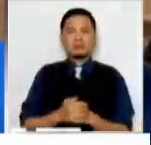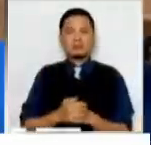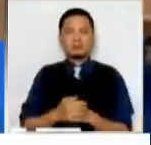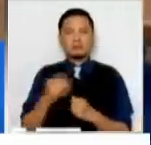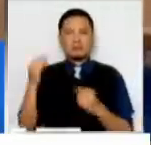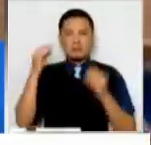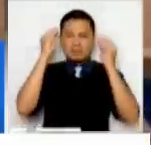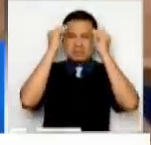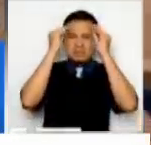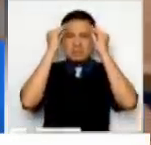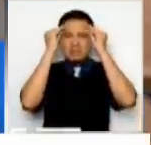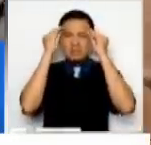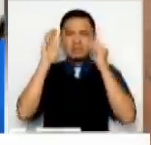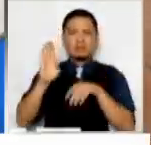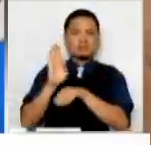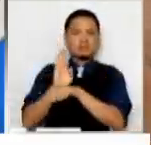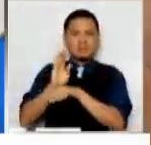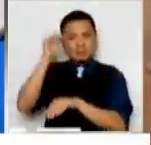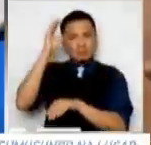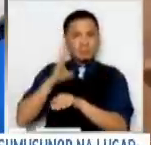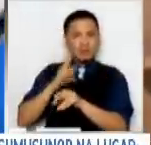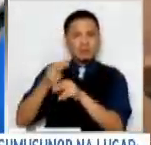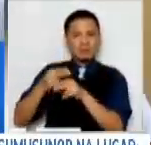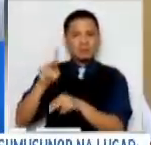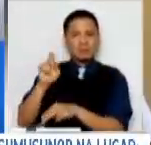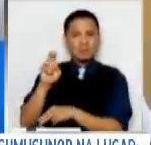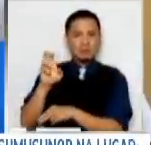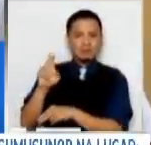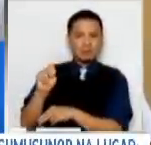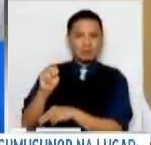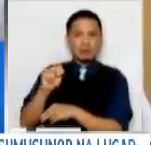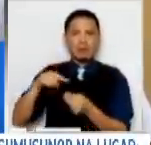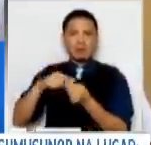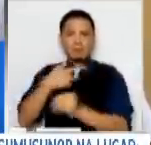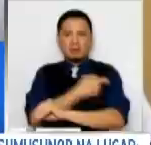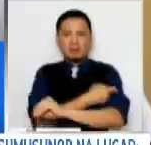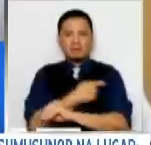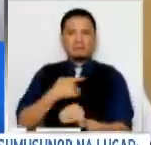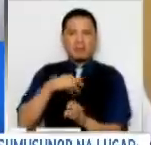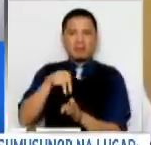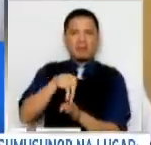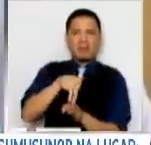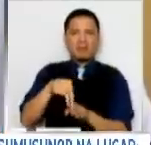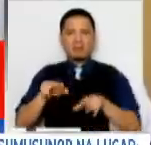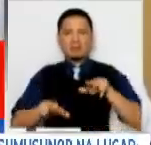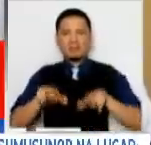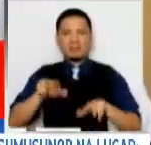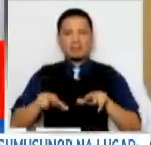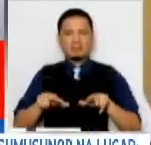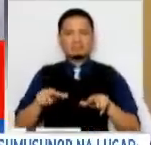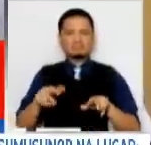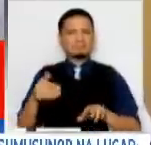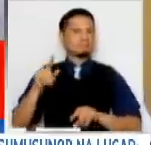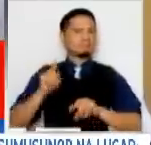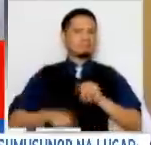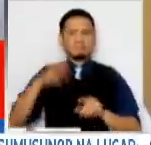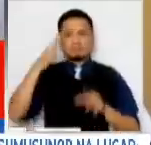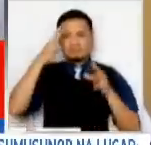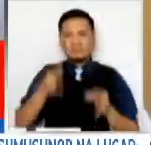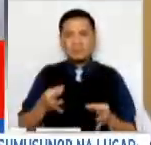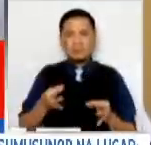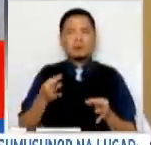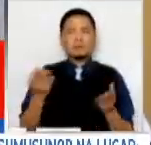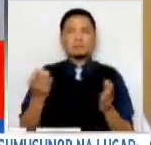negosyanteng si Kevin tungkol sa COVID-19 vaccines. Undecided ako kasi paano kung ang nakuha kong side